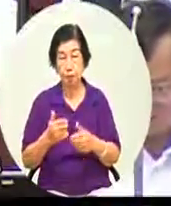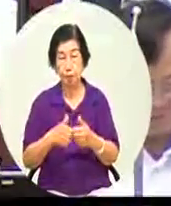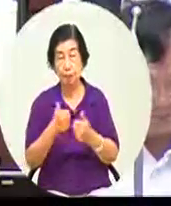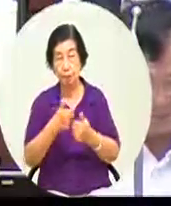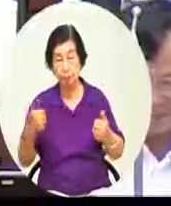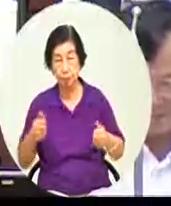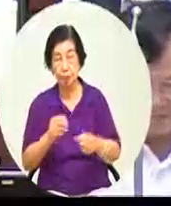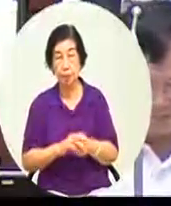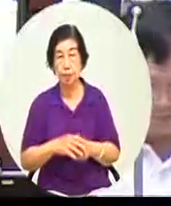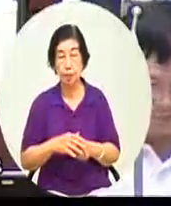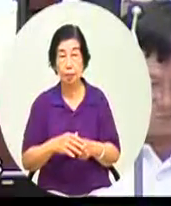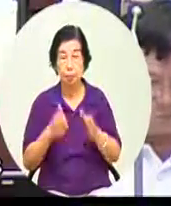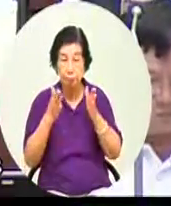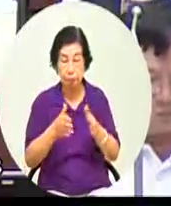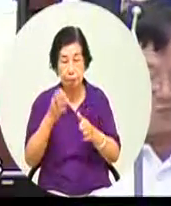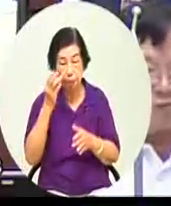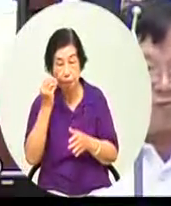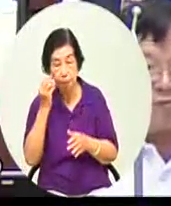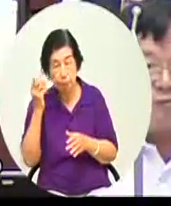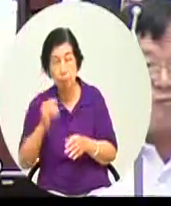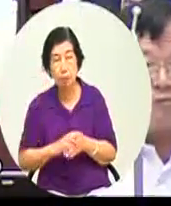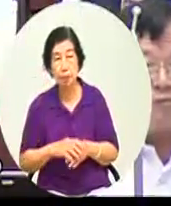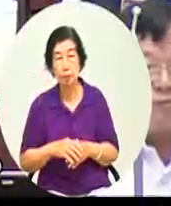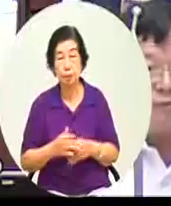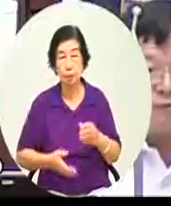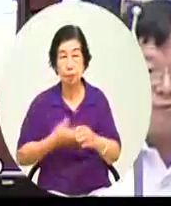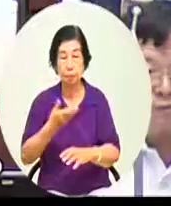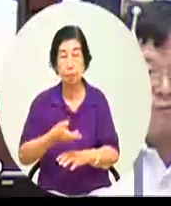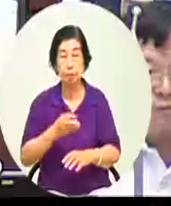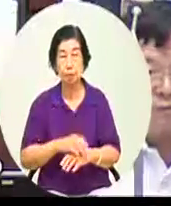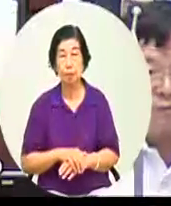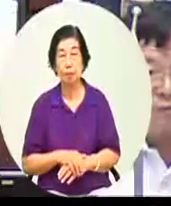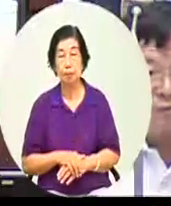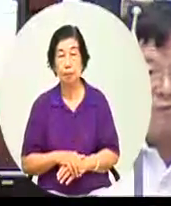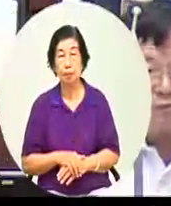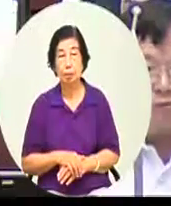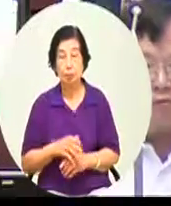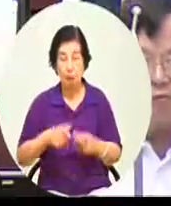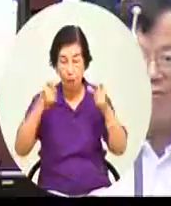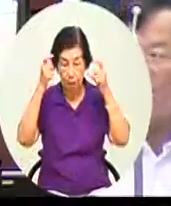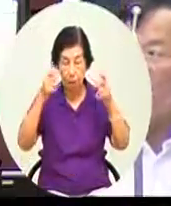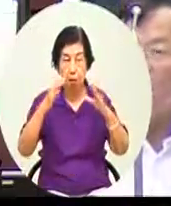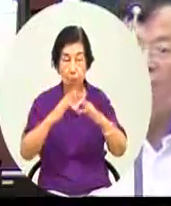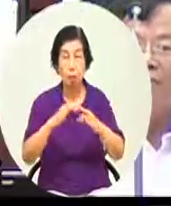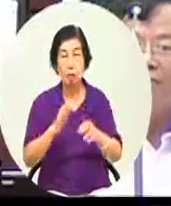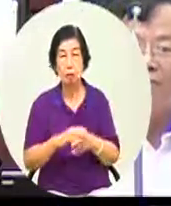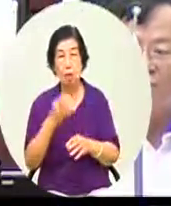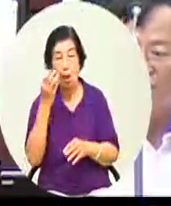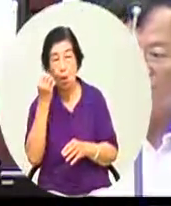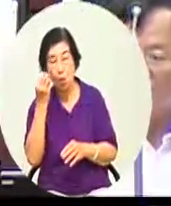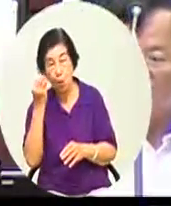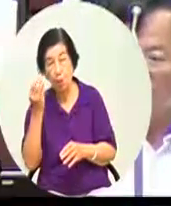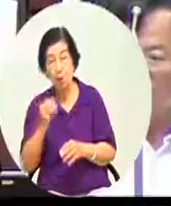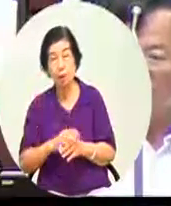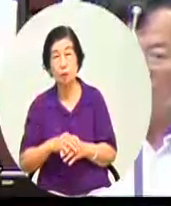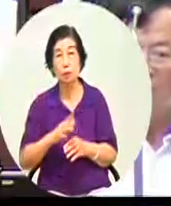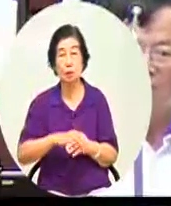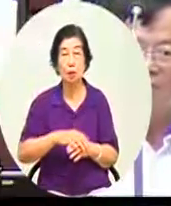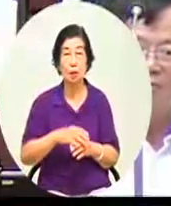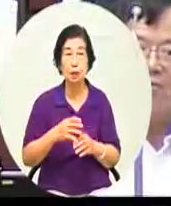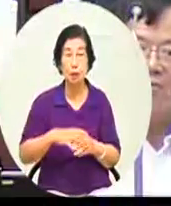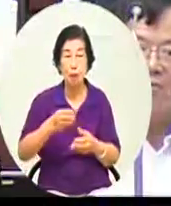心。但是议员刚刚所统计的是我们观光饭店，我们这高雄市的观光饭店只有11家，总数的房间